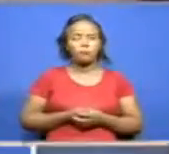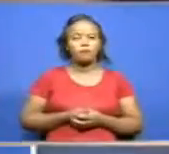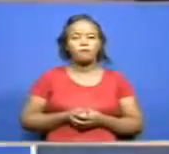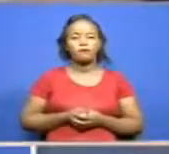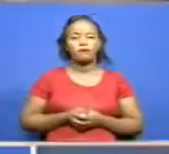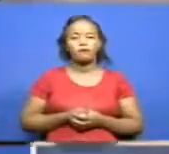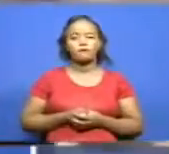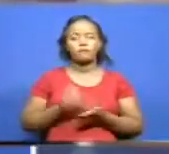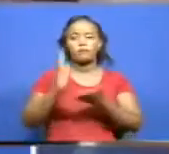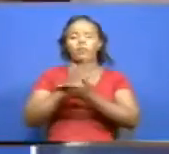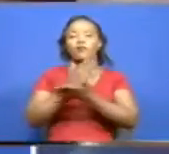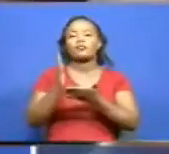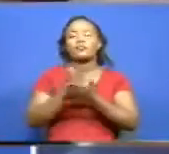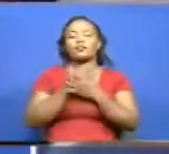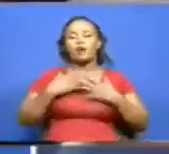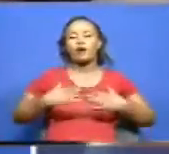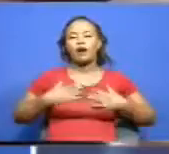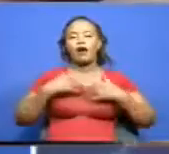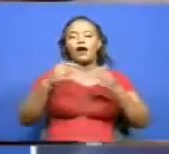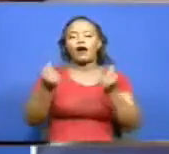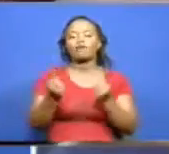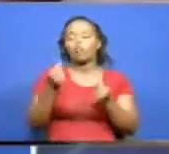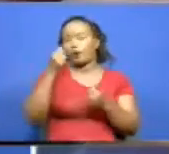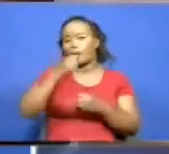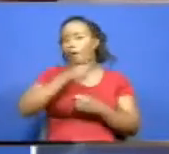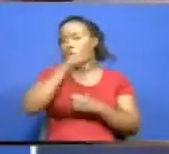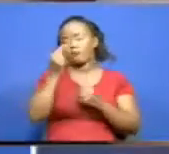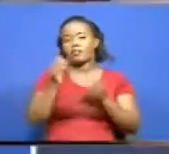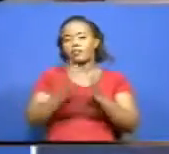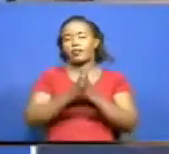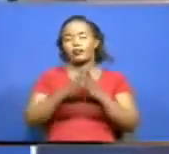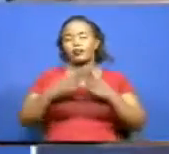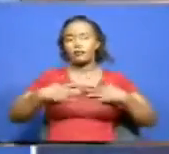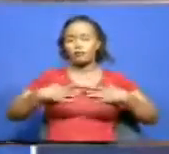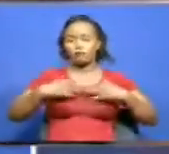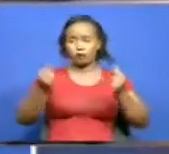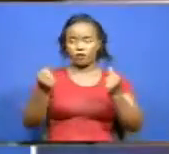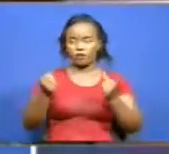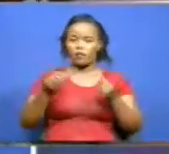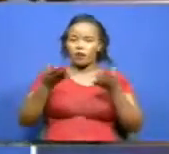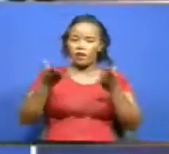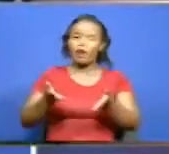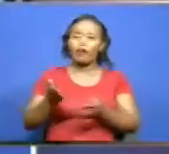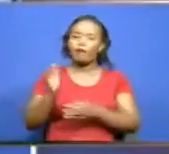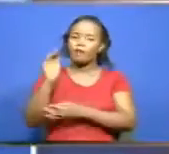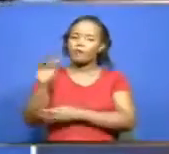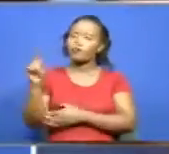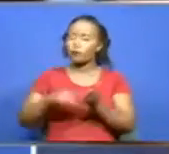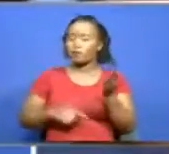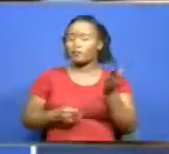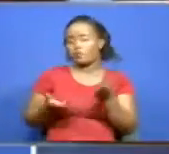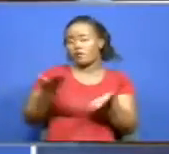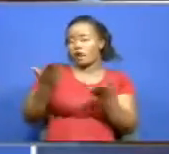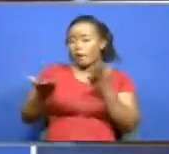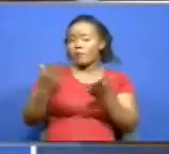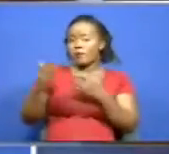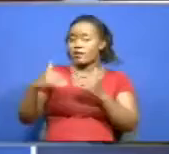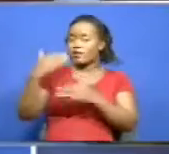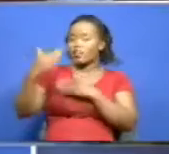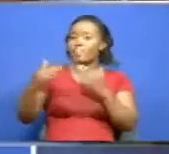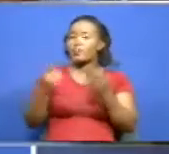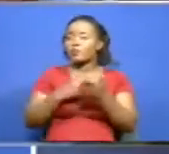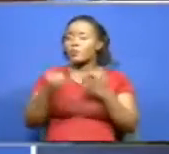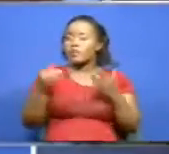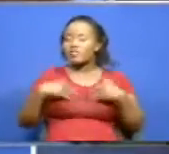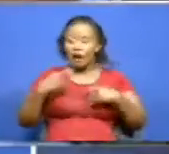Shirikisho la sekta ya afya la kibinafsi pamoja na lile la sekta ya afya limepiga mbiu kuhusu uwezekano wa ukosefu wa chanjo dhidi ya